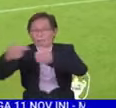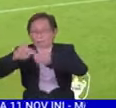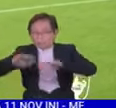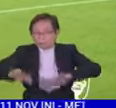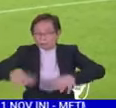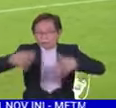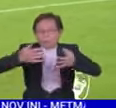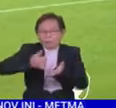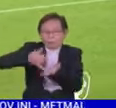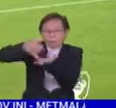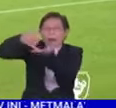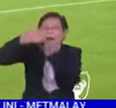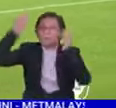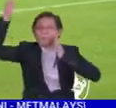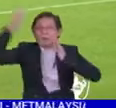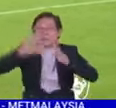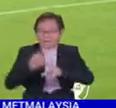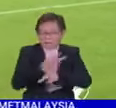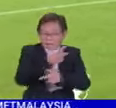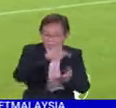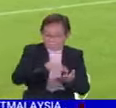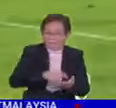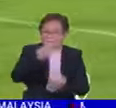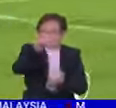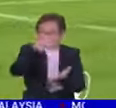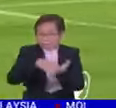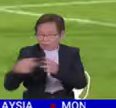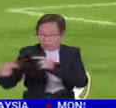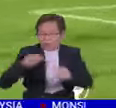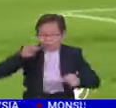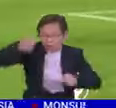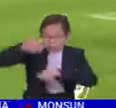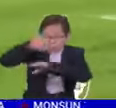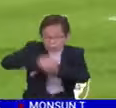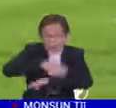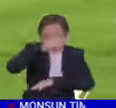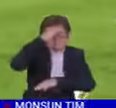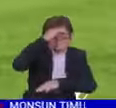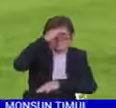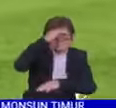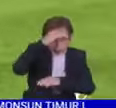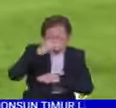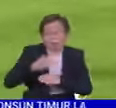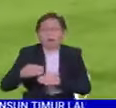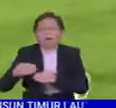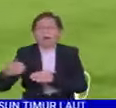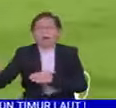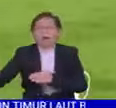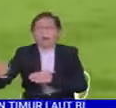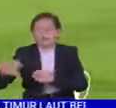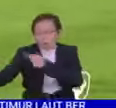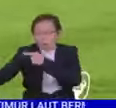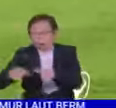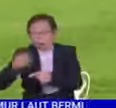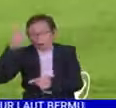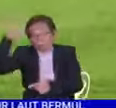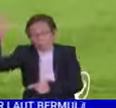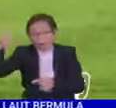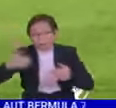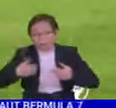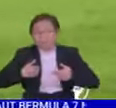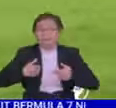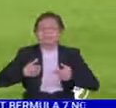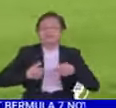separuh akhir Piala Malaysia musim ini. Satu lagi aksi malam esok menyaksikan Johor Darul Ta'zim melayang kunjungan Kelantan FC dengan